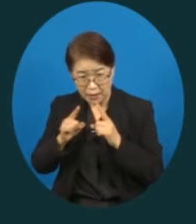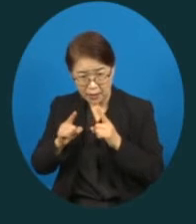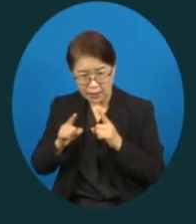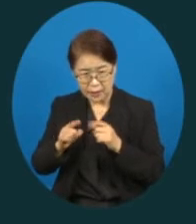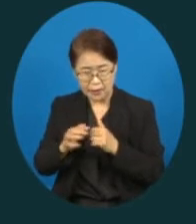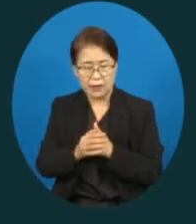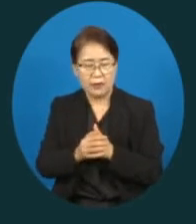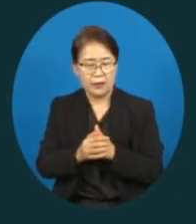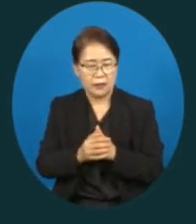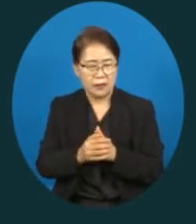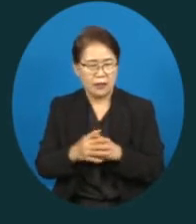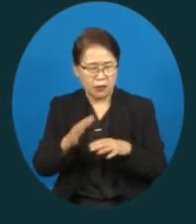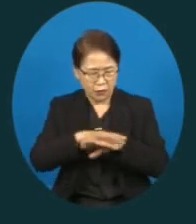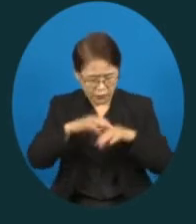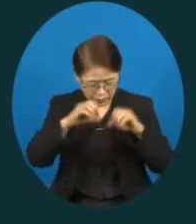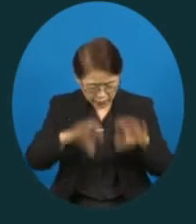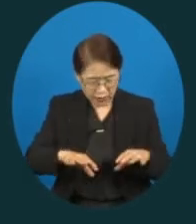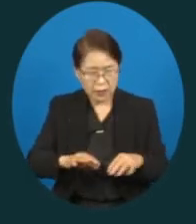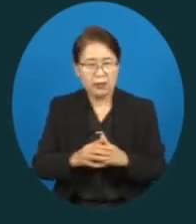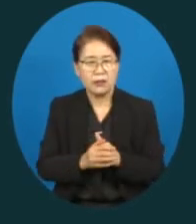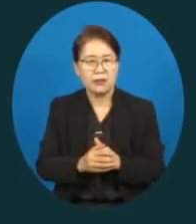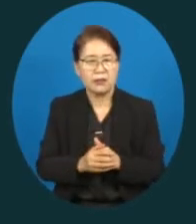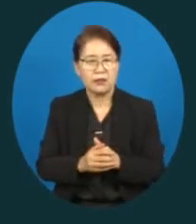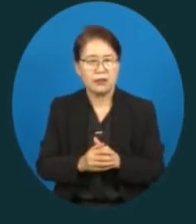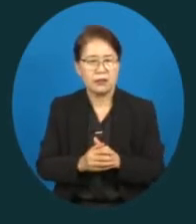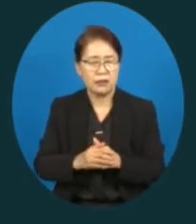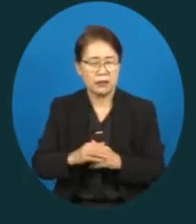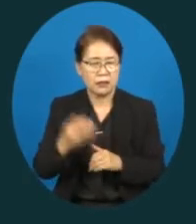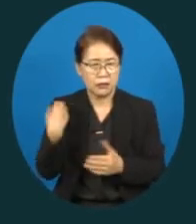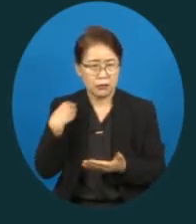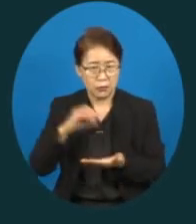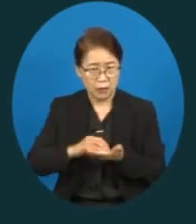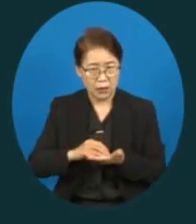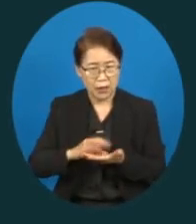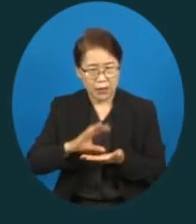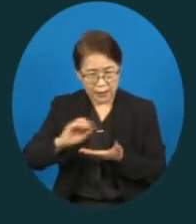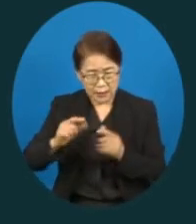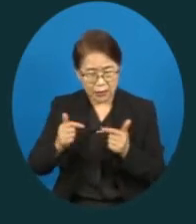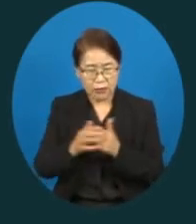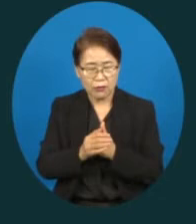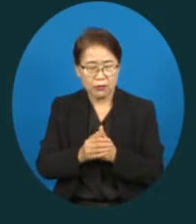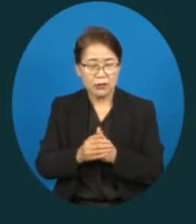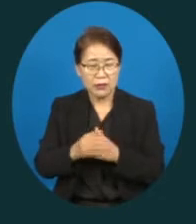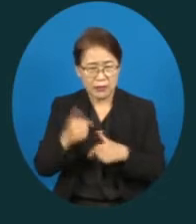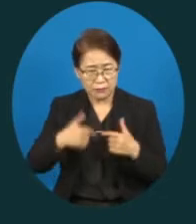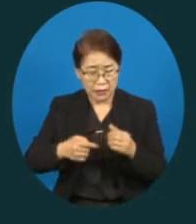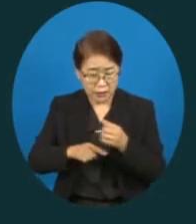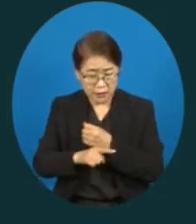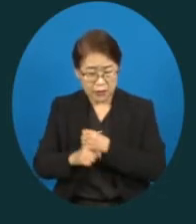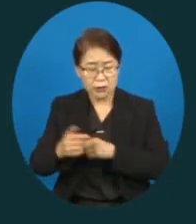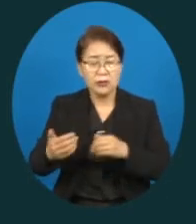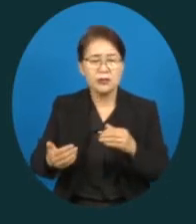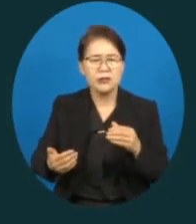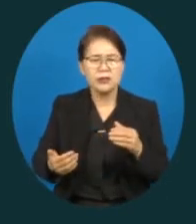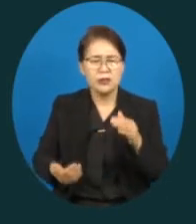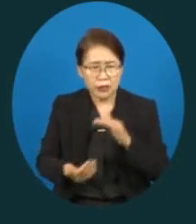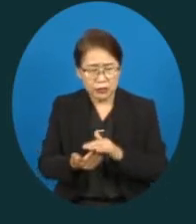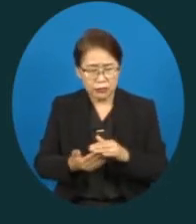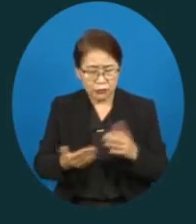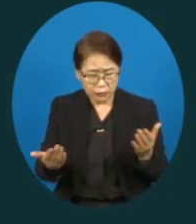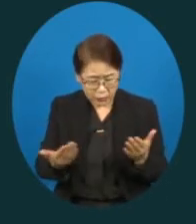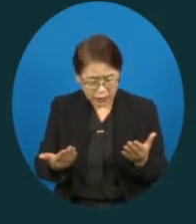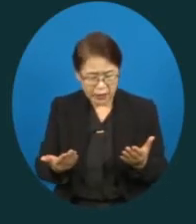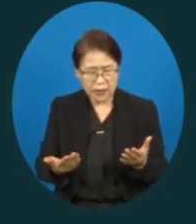이와 같이 헛되이 내게로 되돌아오지 아니하고 나의 기뻐하는 뜻을 이루며 내가 보낸 일에